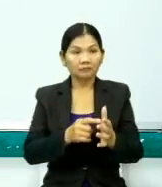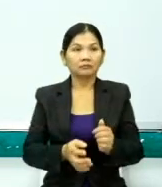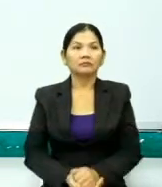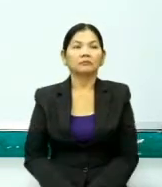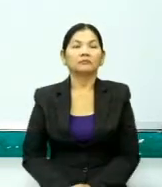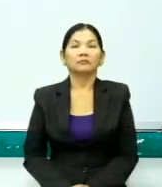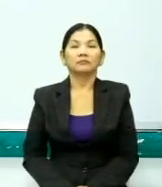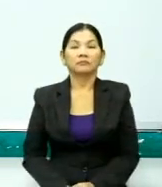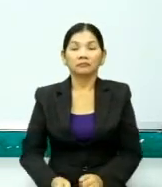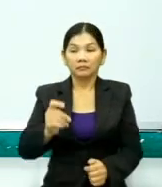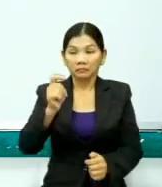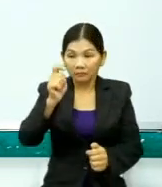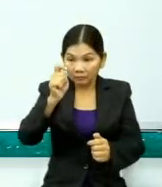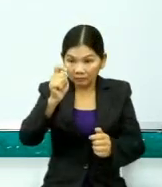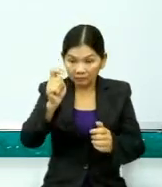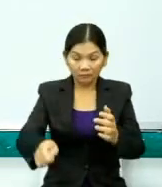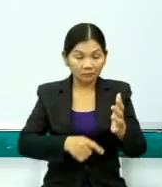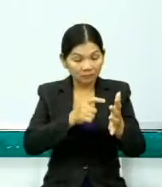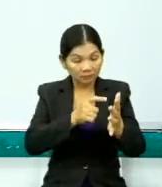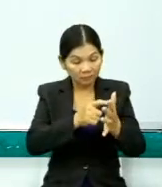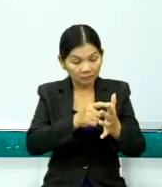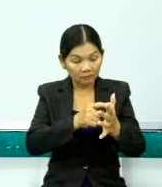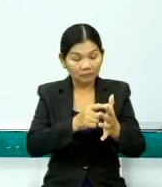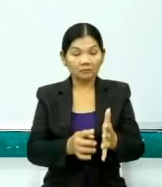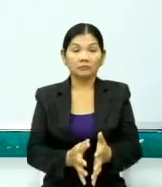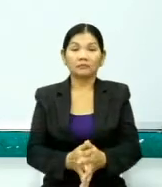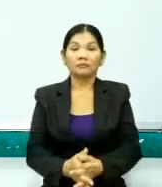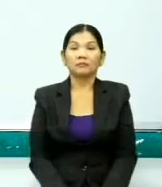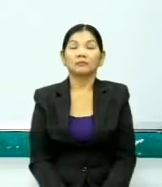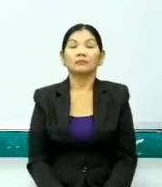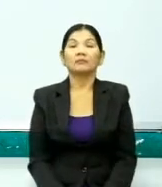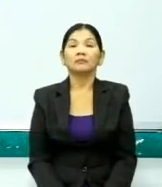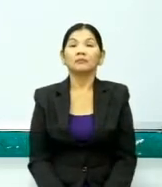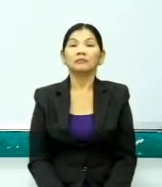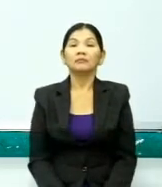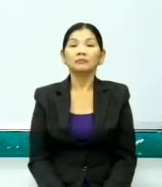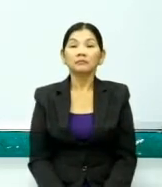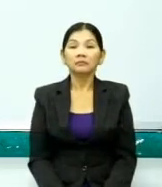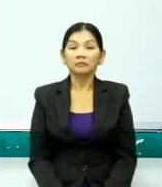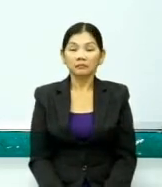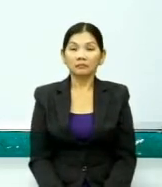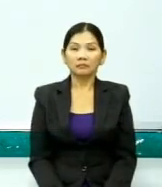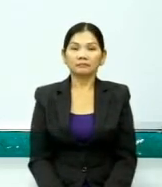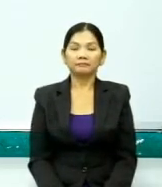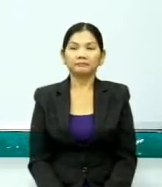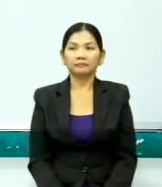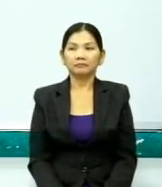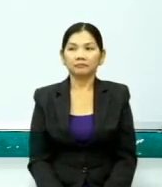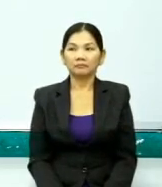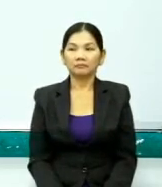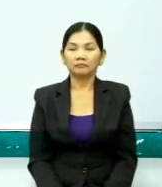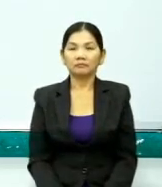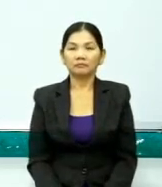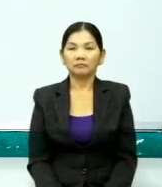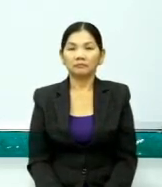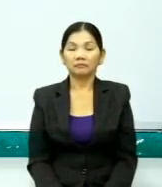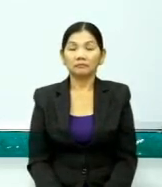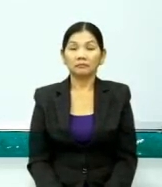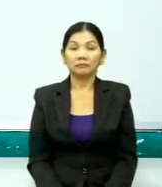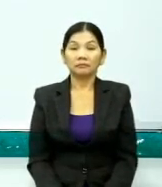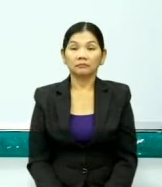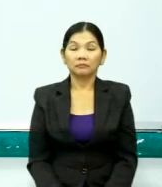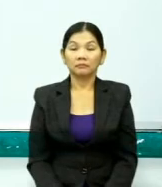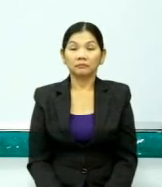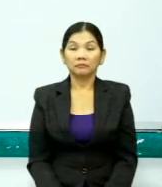Khẽ mình là sò vậy khá con. cha